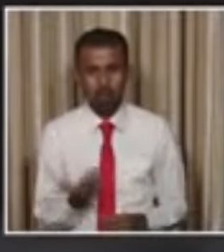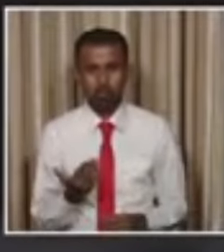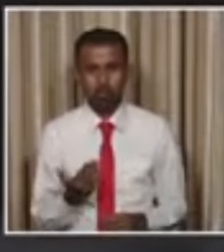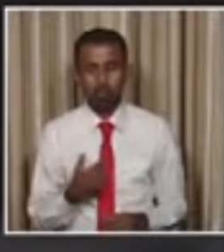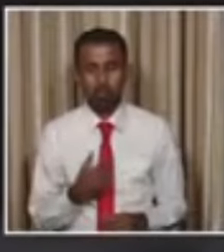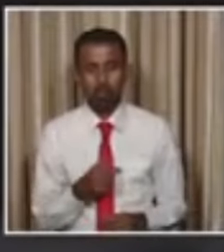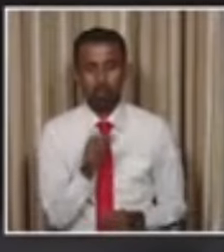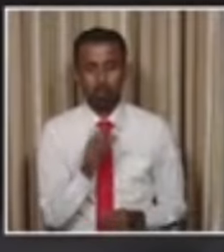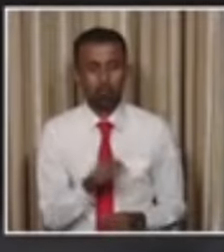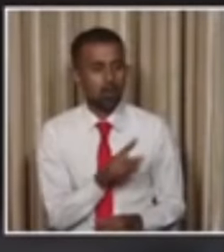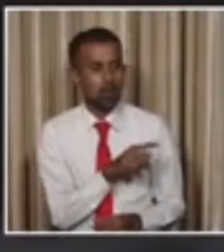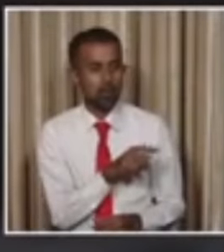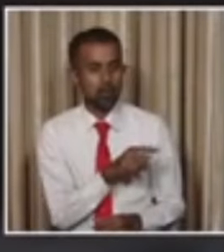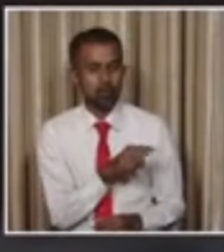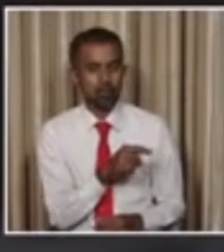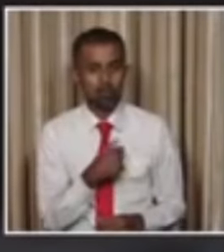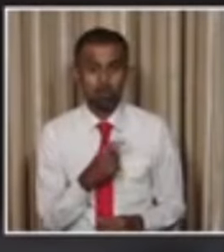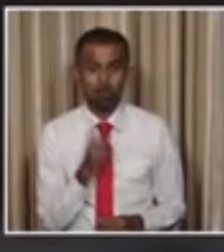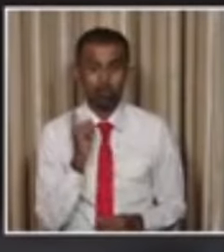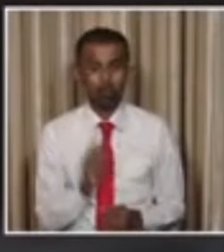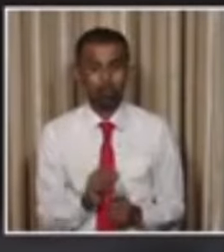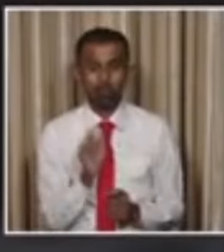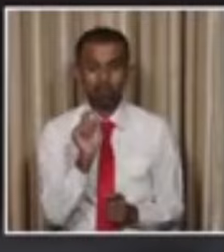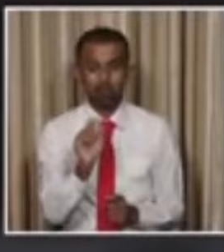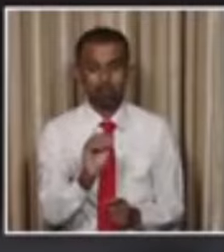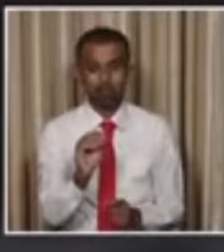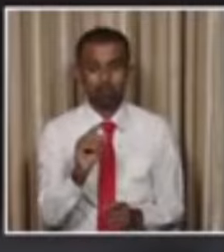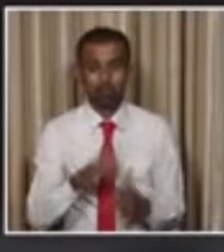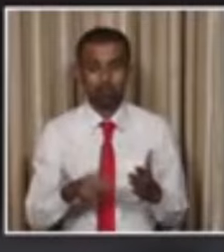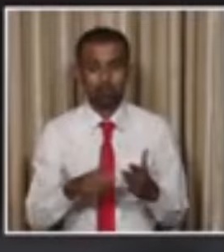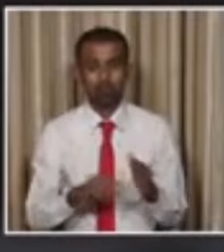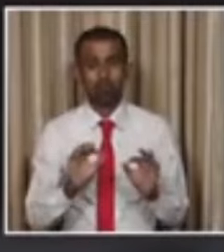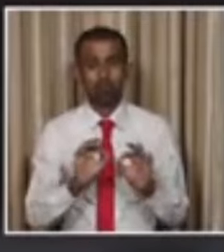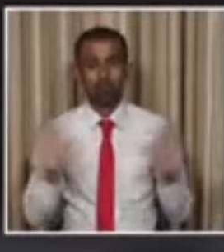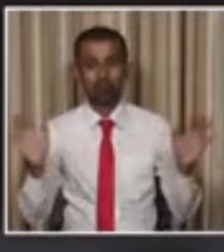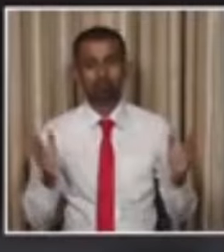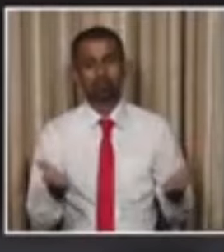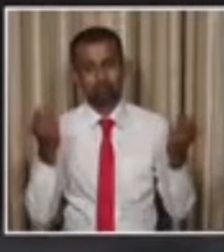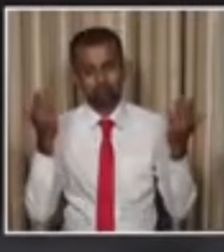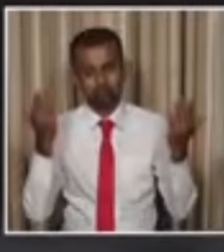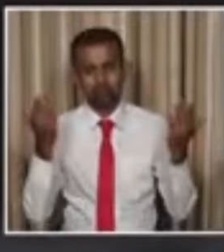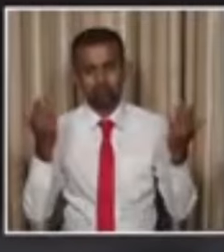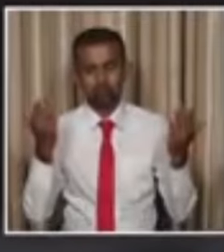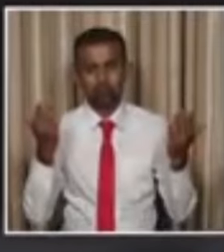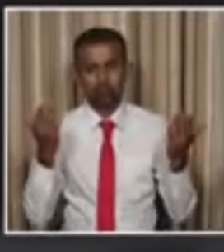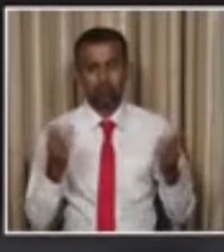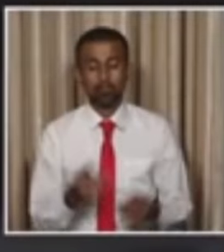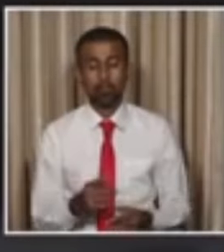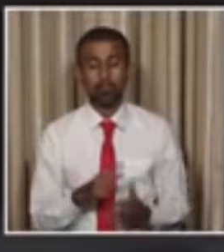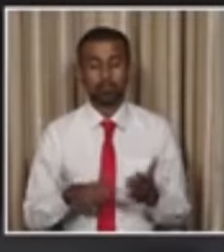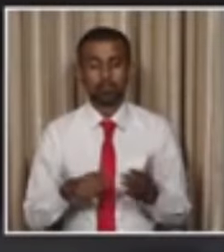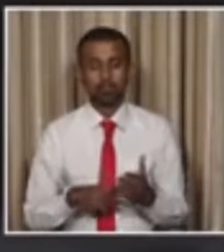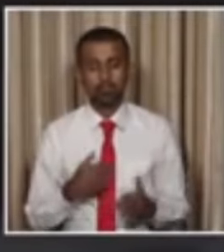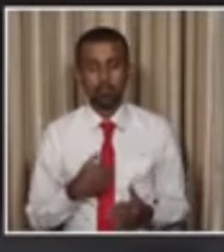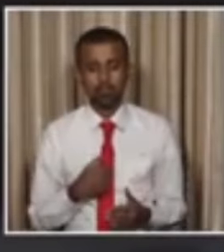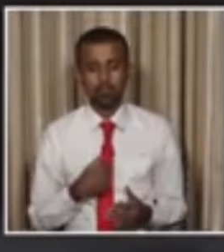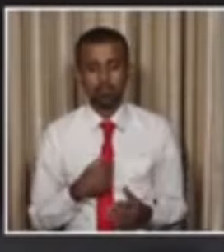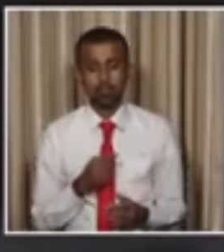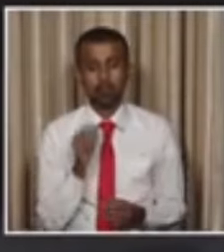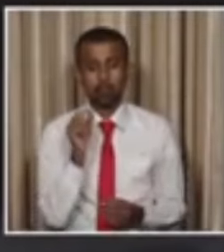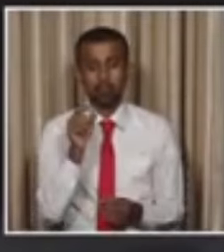අපේ අපේක්ෂකයා කවුද කියලා අපි ඒ වෙලාවට කියන්නම්. ඡන්දය ප්‍රකාශ කරන්න කියන්න, ඡන්දය අමතන්න කියන්න. අපි දාන